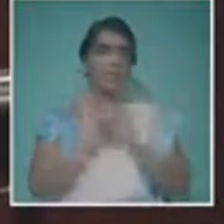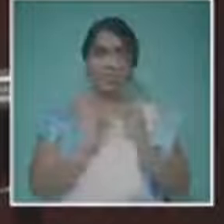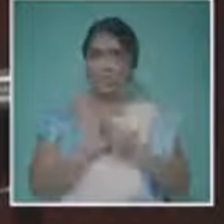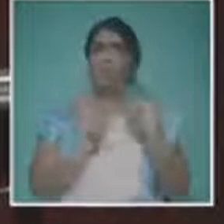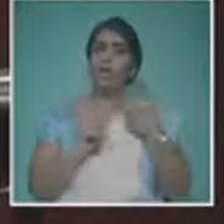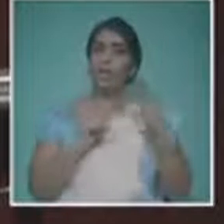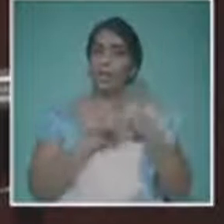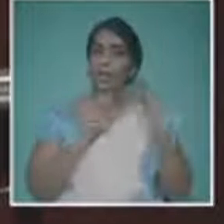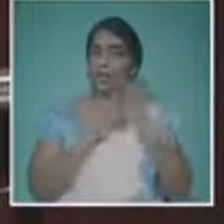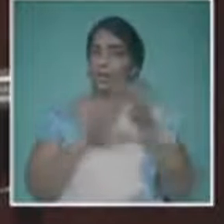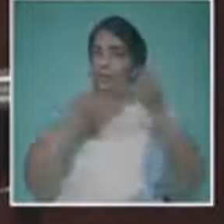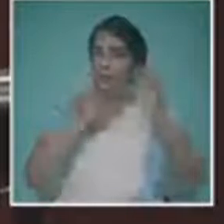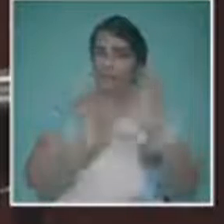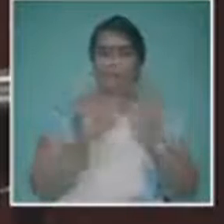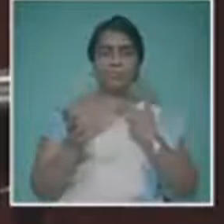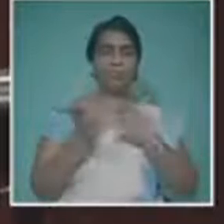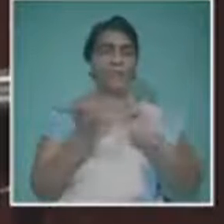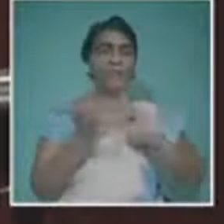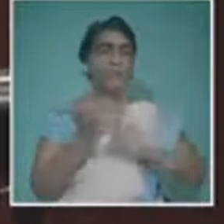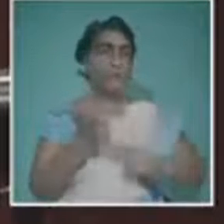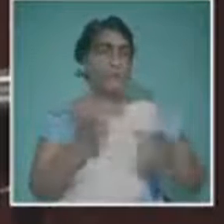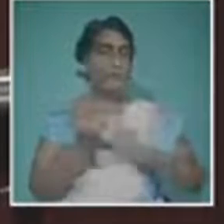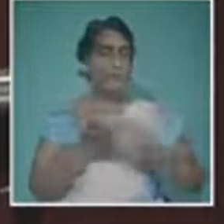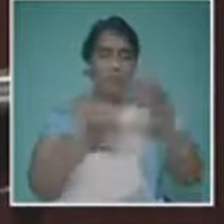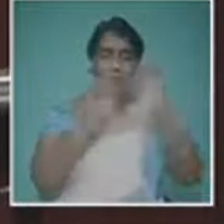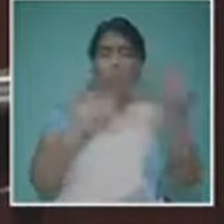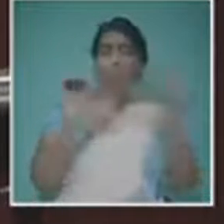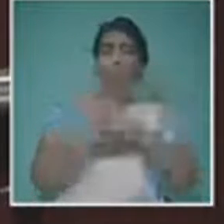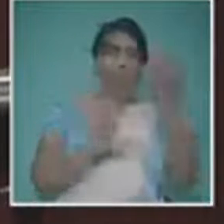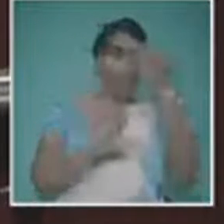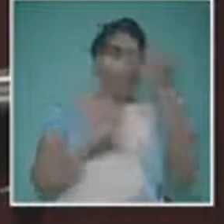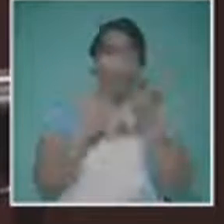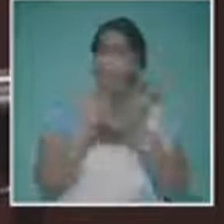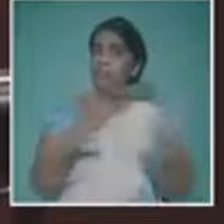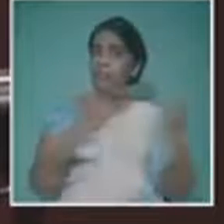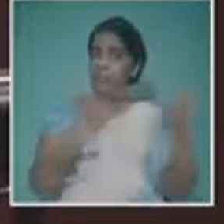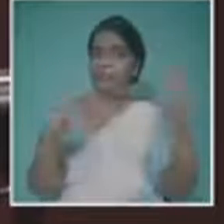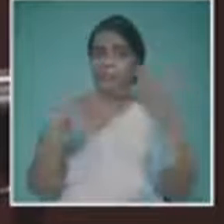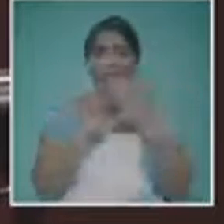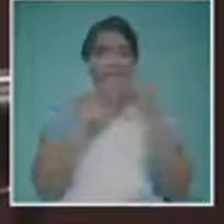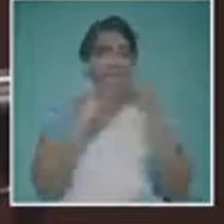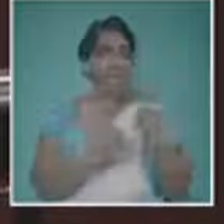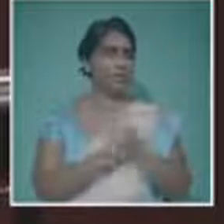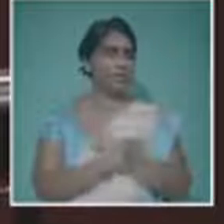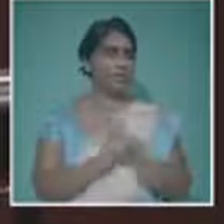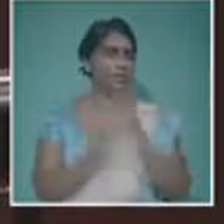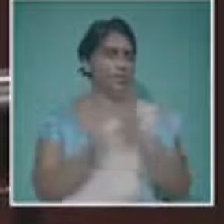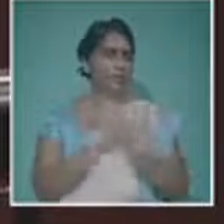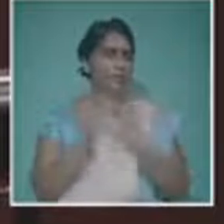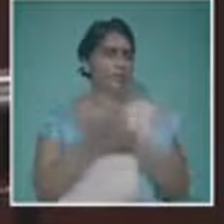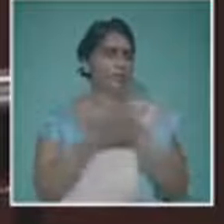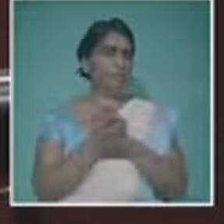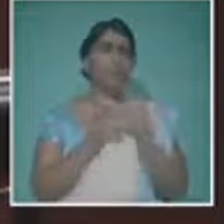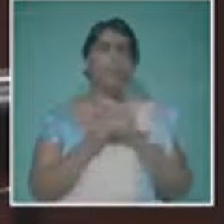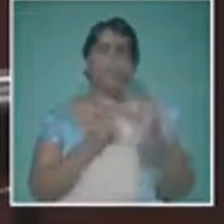உள்வாங்கி இந்த தமிழ் கொலைகள் இடம்பெறாத மாதிரி நடவடிக்கைகளை அரசாங்கம் ஈடுபட வேண்டும் என்று